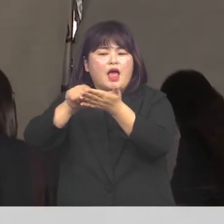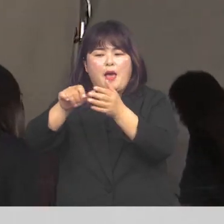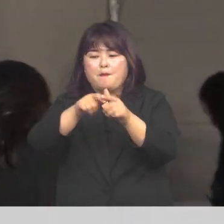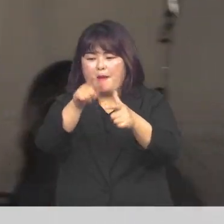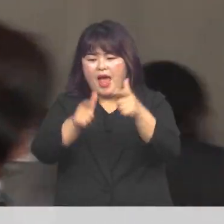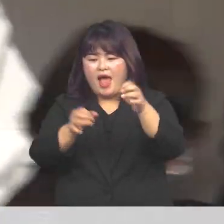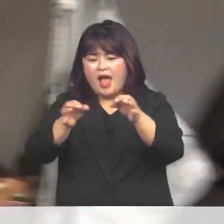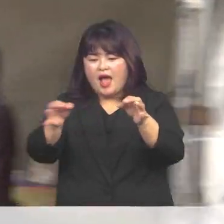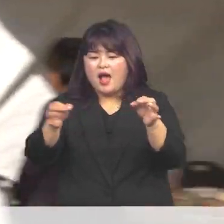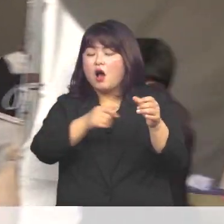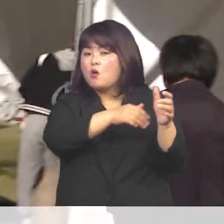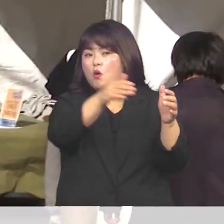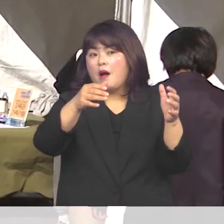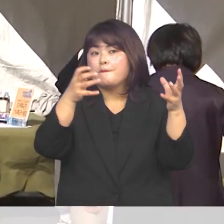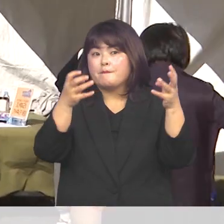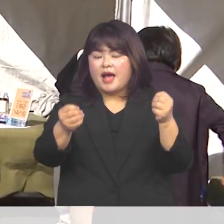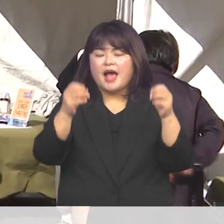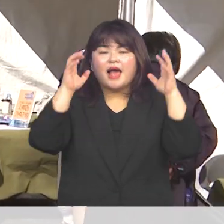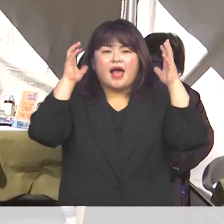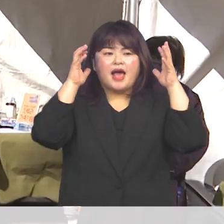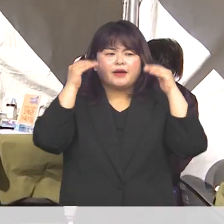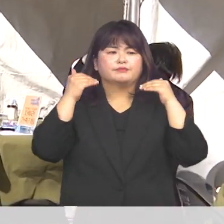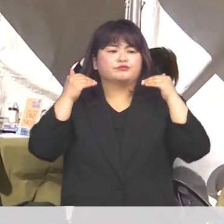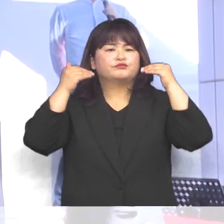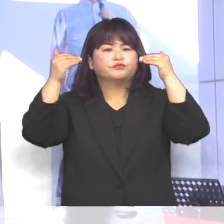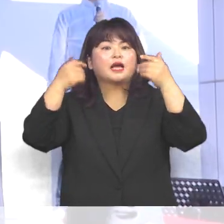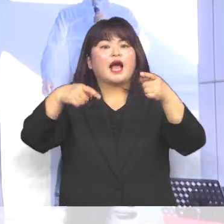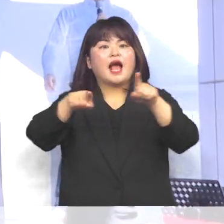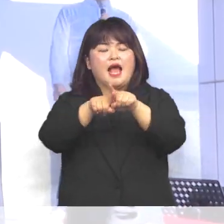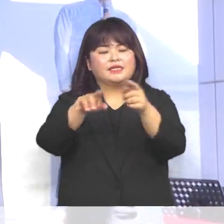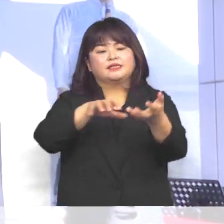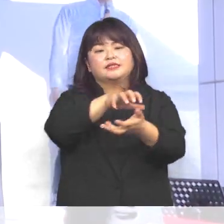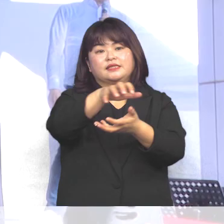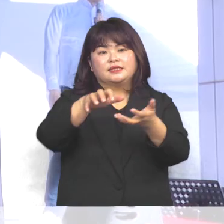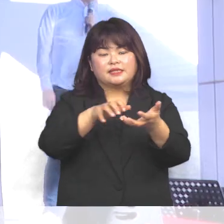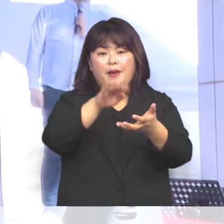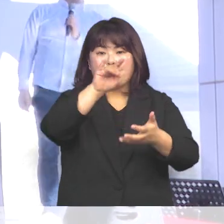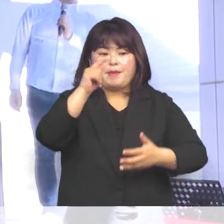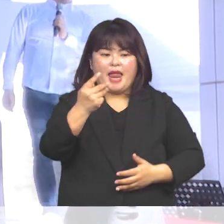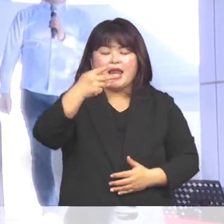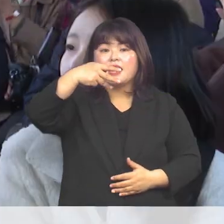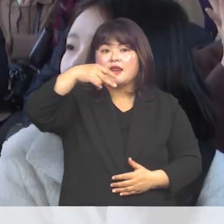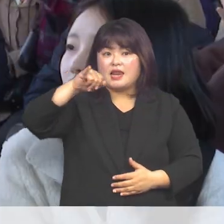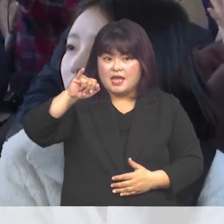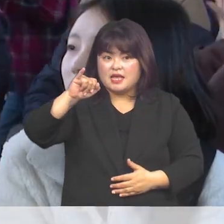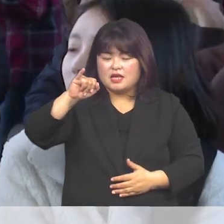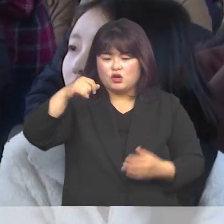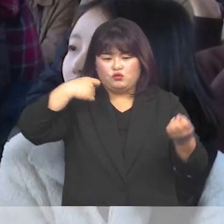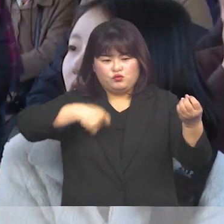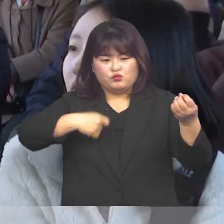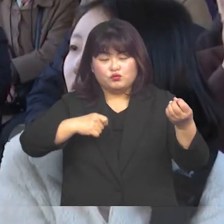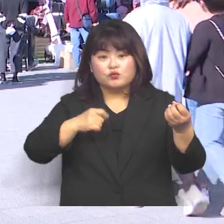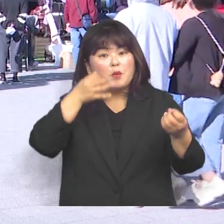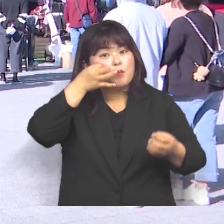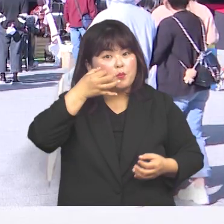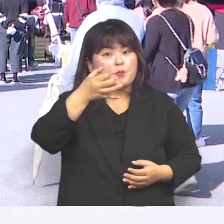마련됐습니다. 또한 어린이, 청소년, 성인 학습 동아리가 벨리댄스와 우쿨렐레 등의 시연을